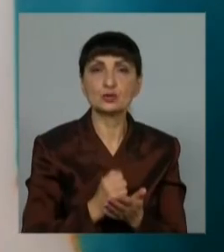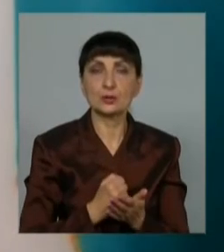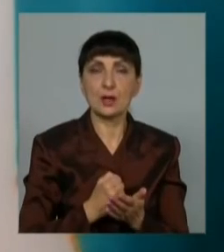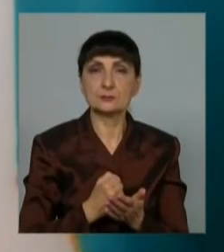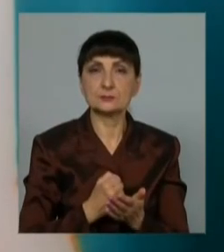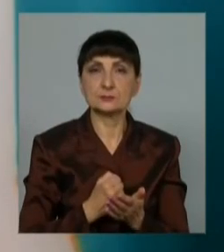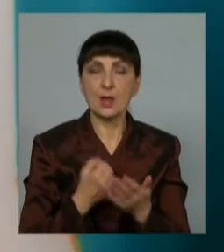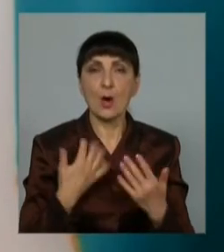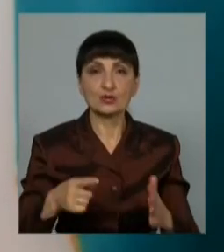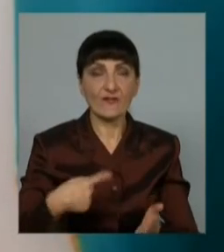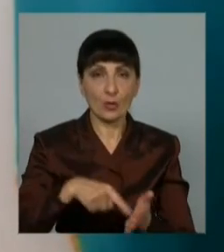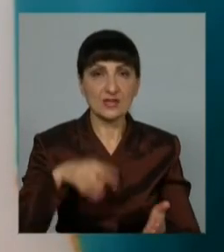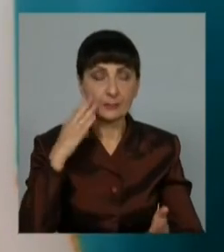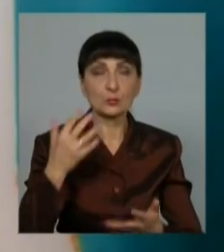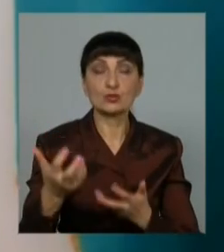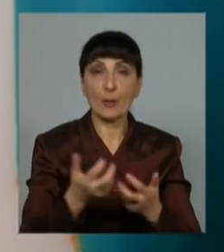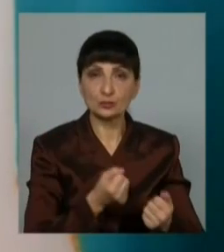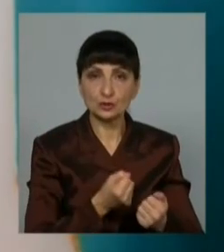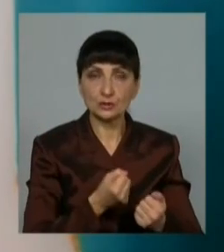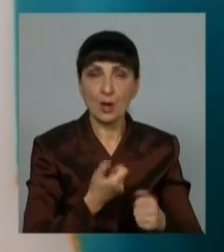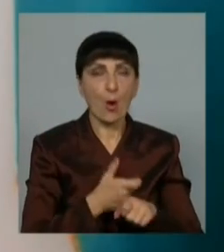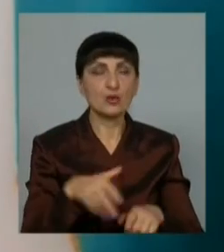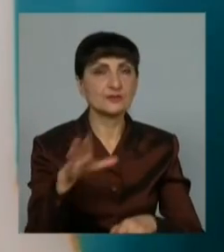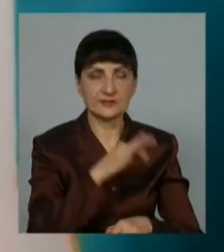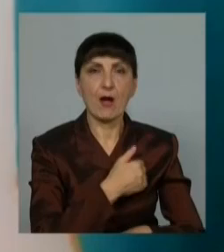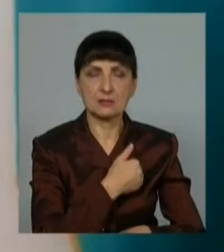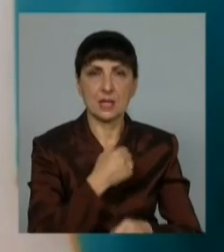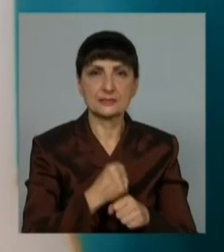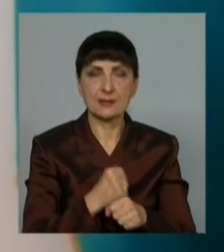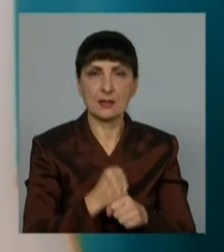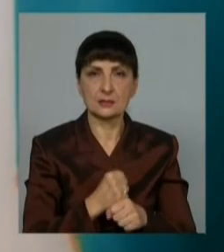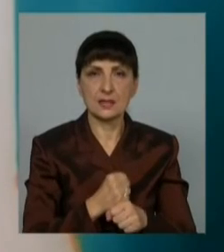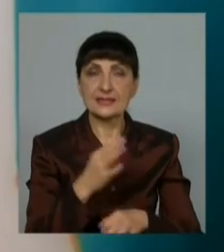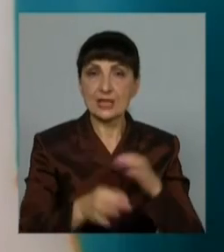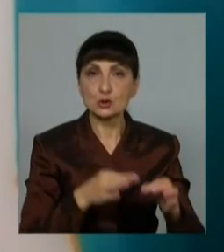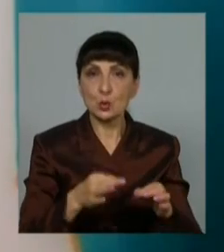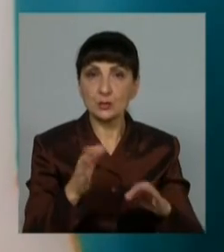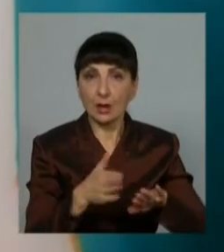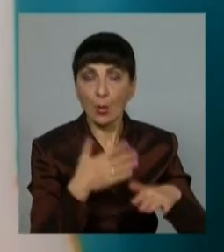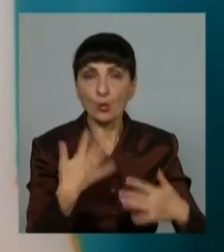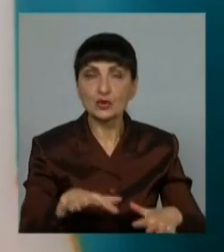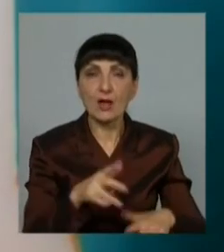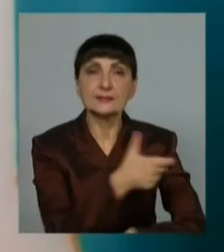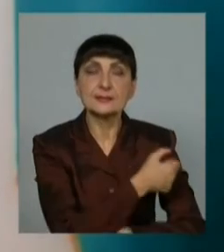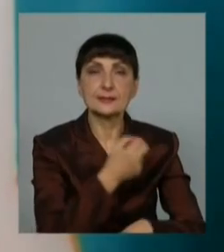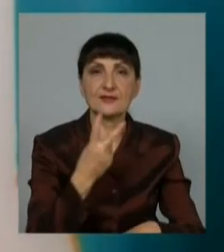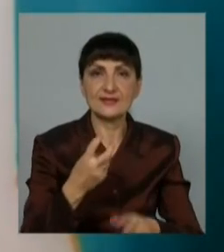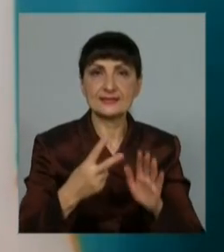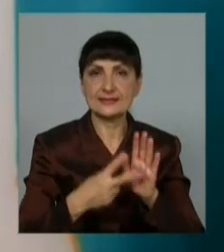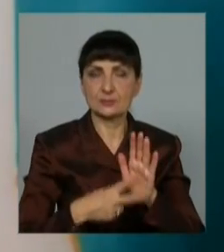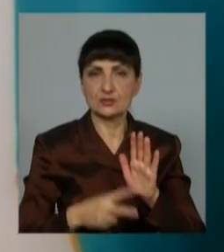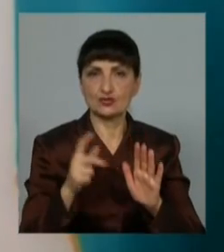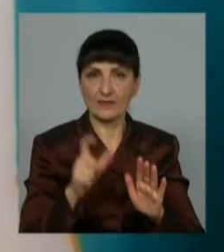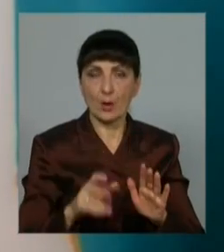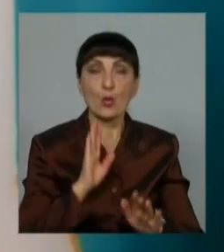сейчас уже начали в городе Алмате получать, и сейчас она очень востребована. За истекшие сутки уже получили 270 человек, и с